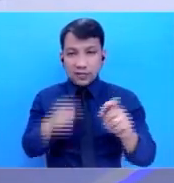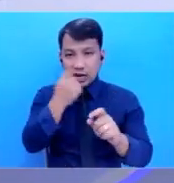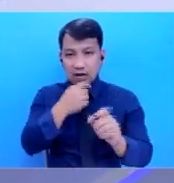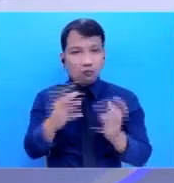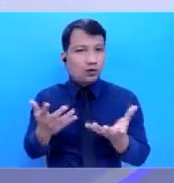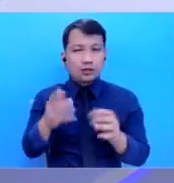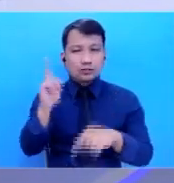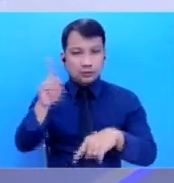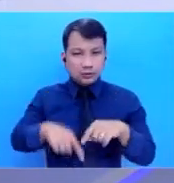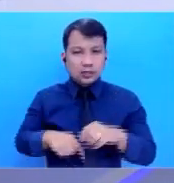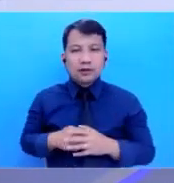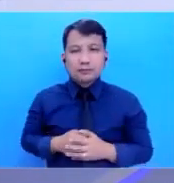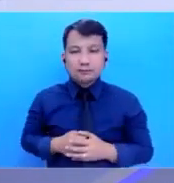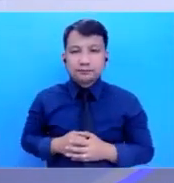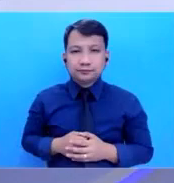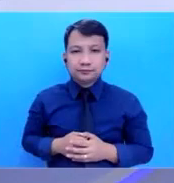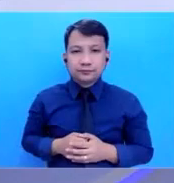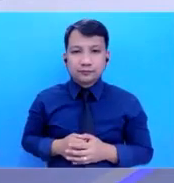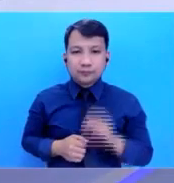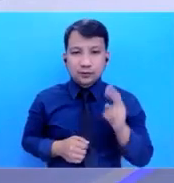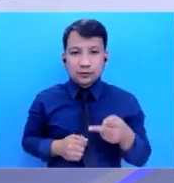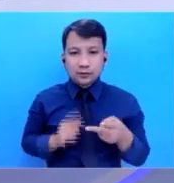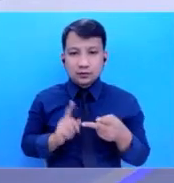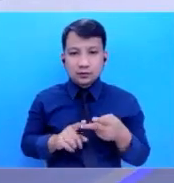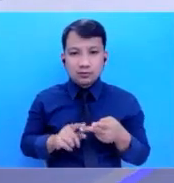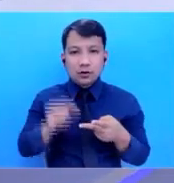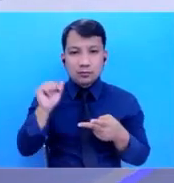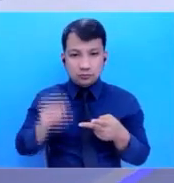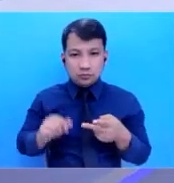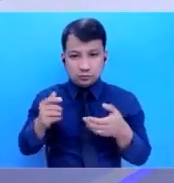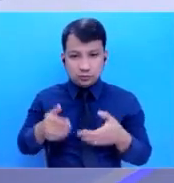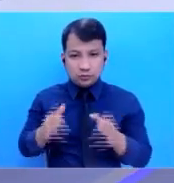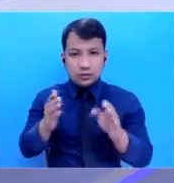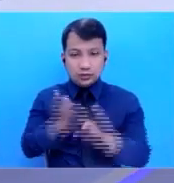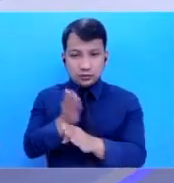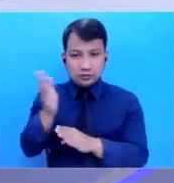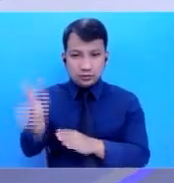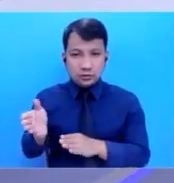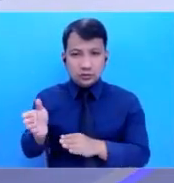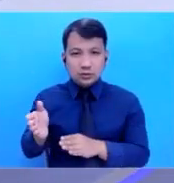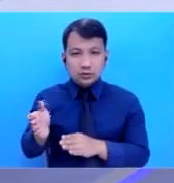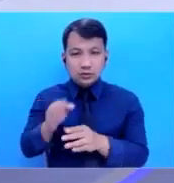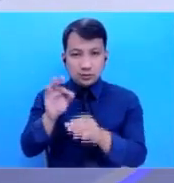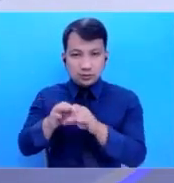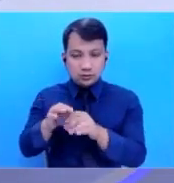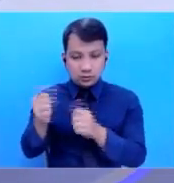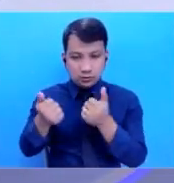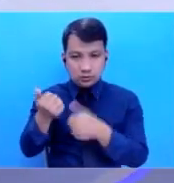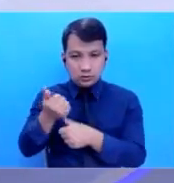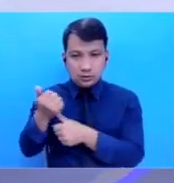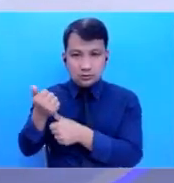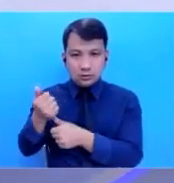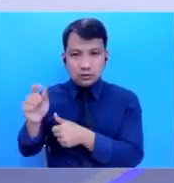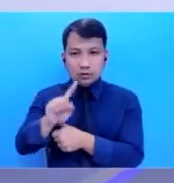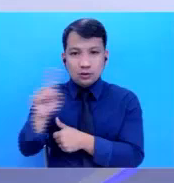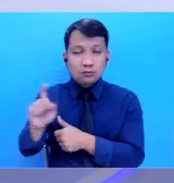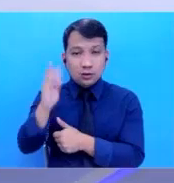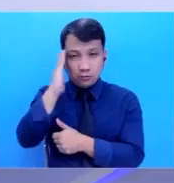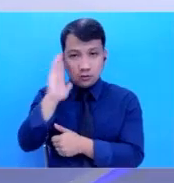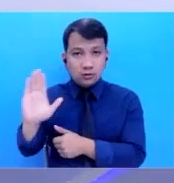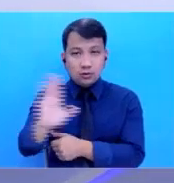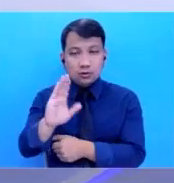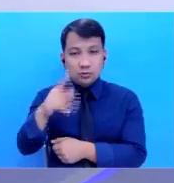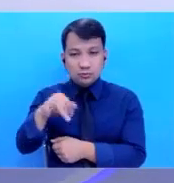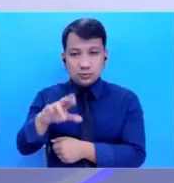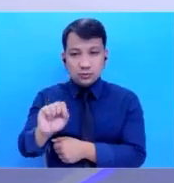RT-PCR test result. Step 2, pwede na po kayo magpunta sa Voters Assistance Desk para alamin ang inyong presinto